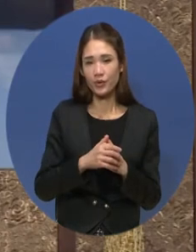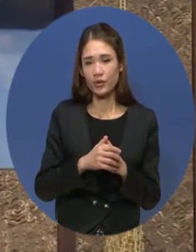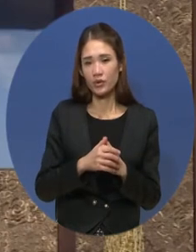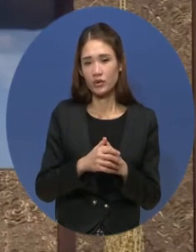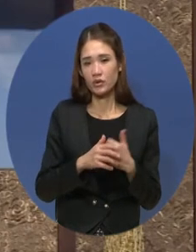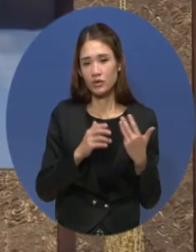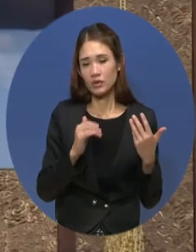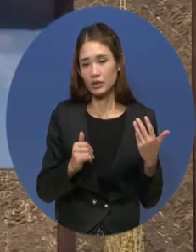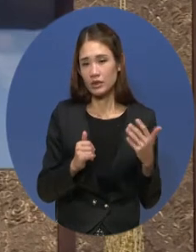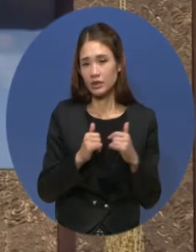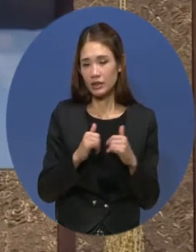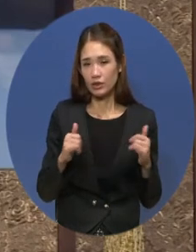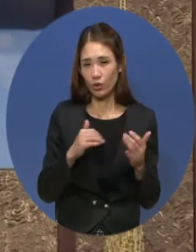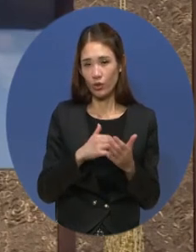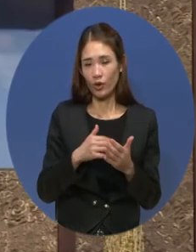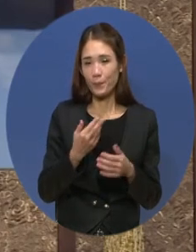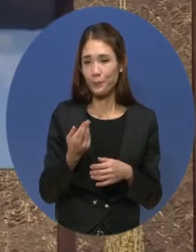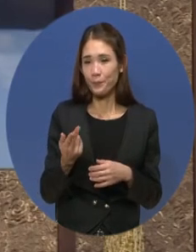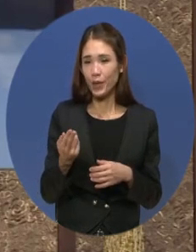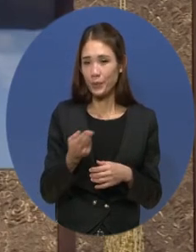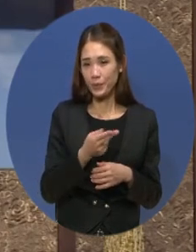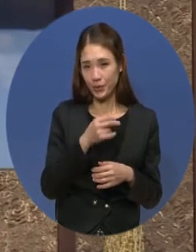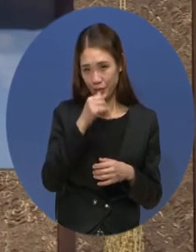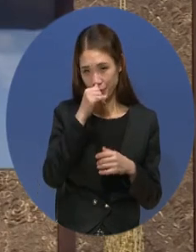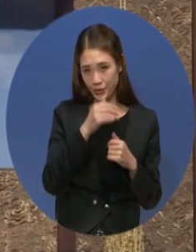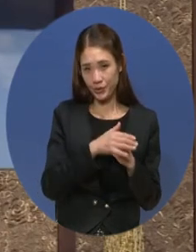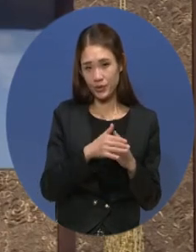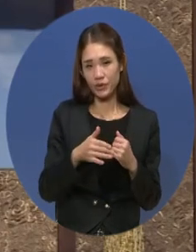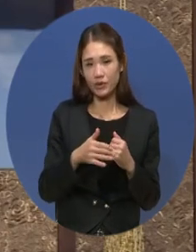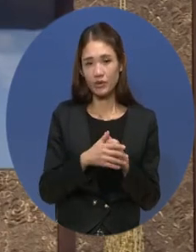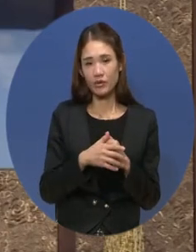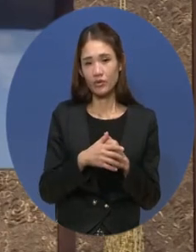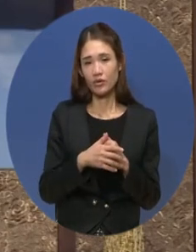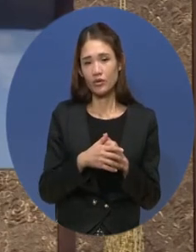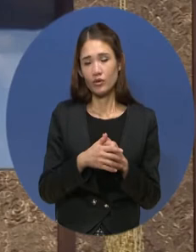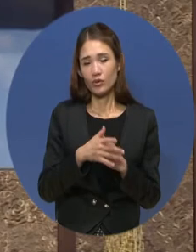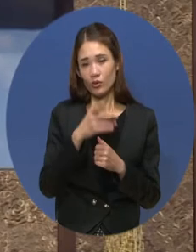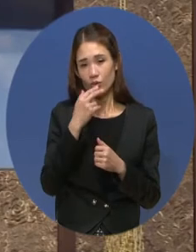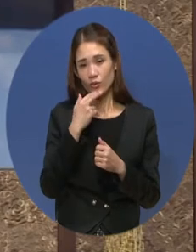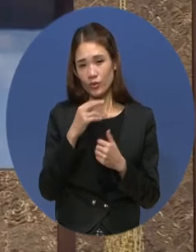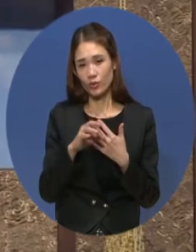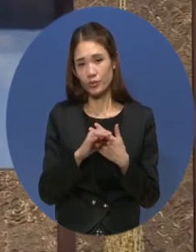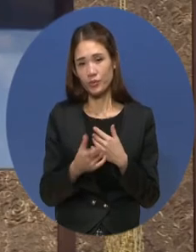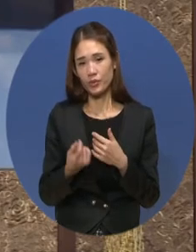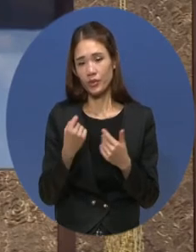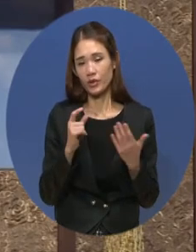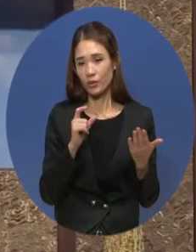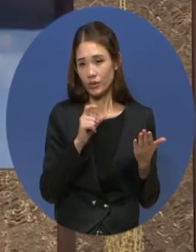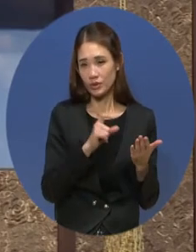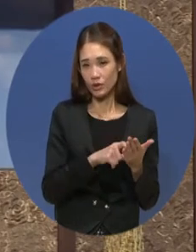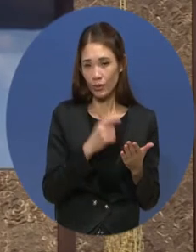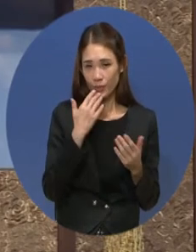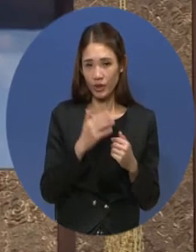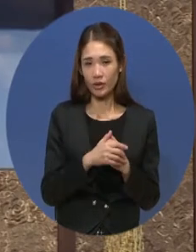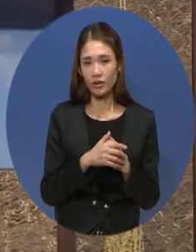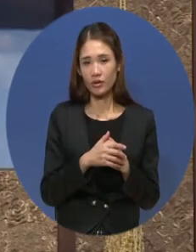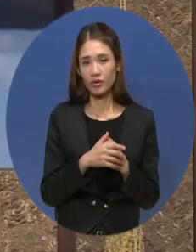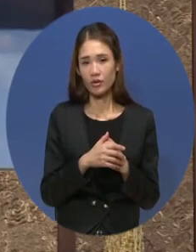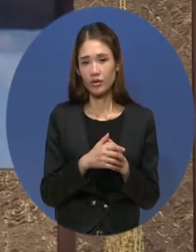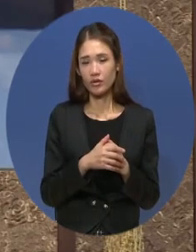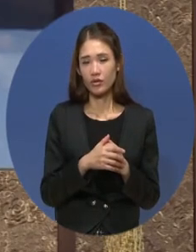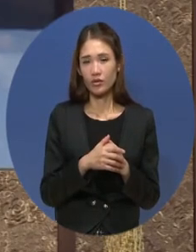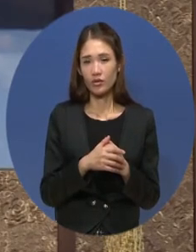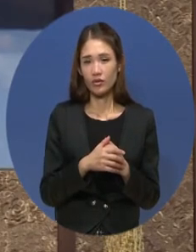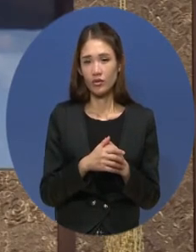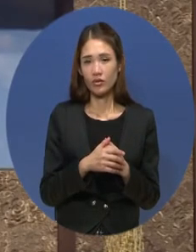8명의 그 티어가 비어 있기 때문에 저희가 결격 사이만 없다면 은 바로 이제 등록이 가능한데